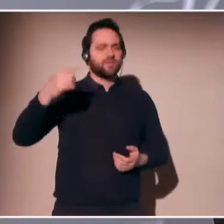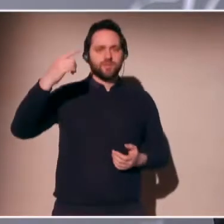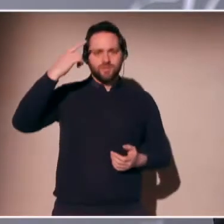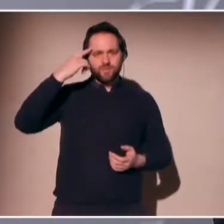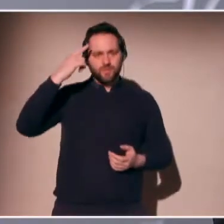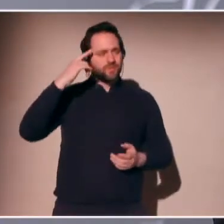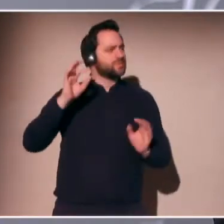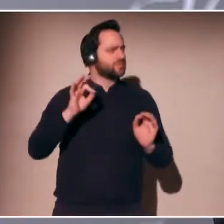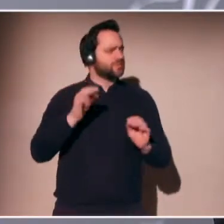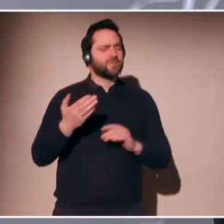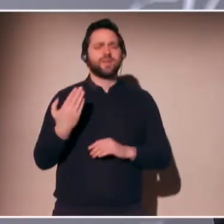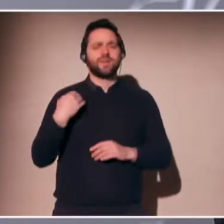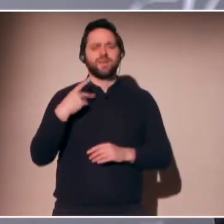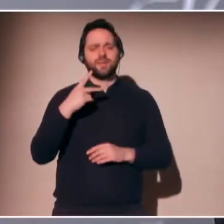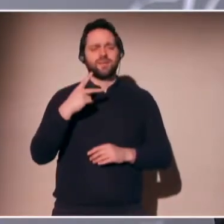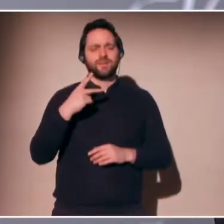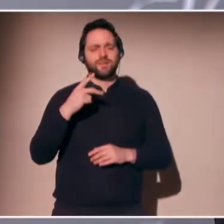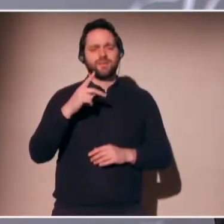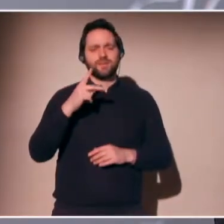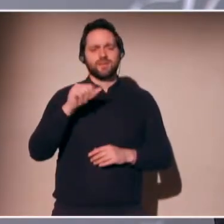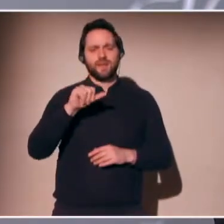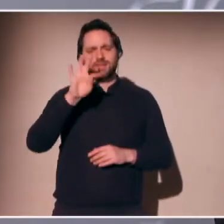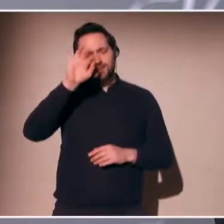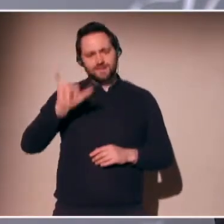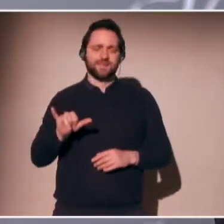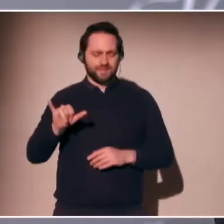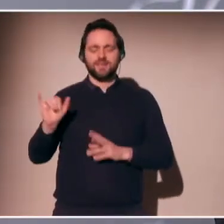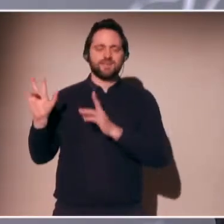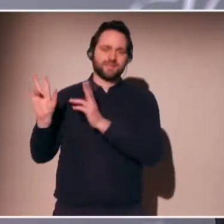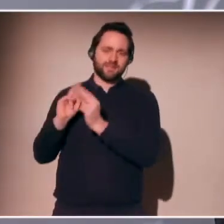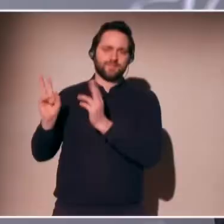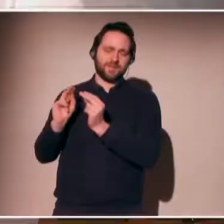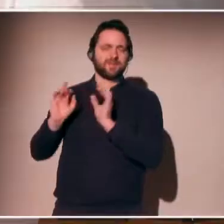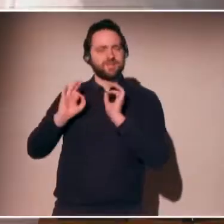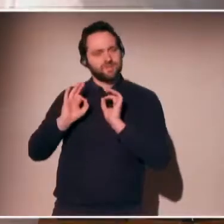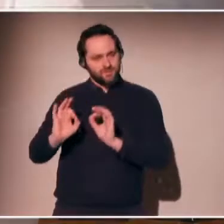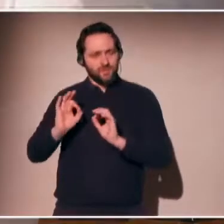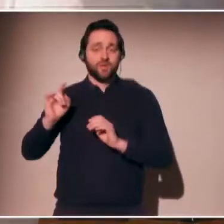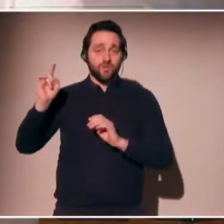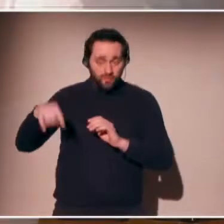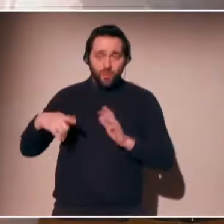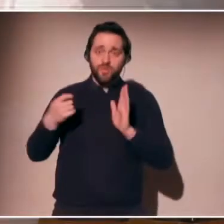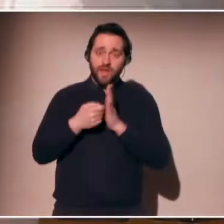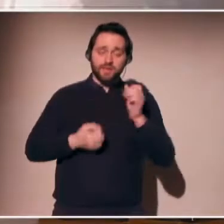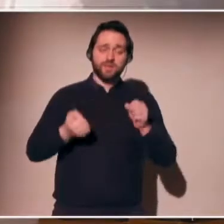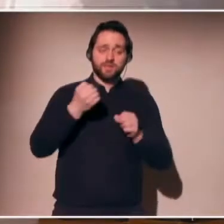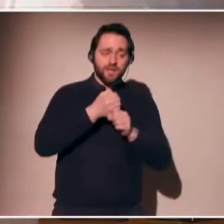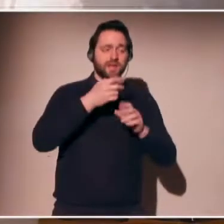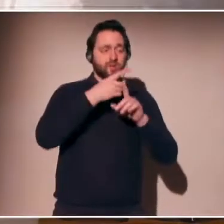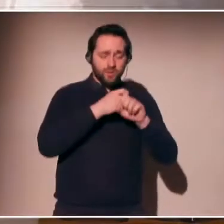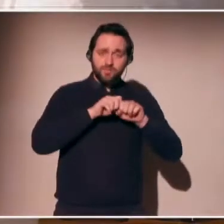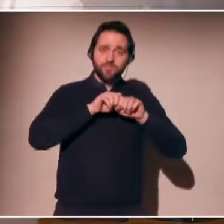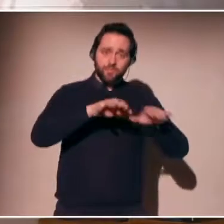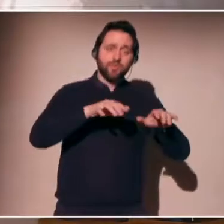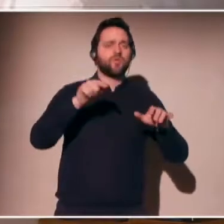O'Neill, il faut qu'il y ait une déclaration de conformité et puis qu'il y ait la preuve que cet algorithme fait